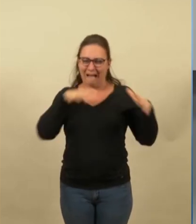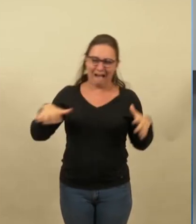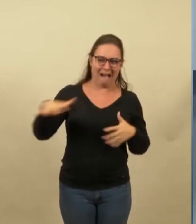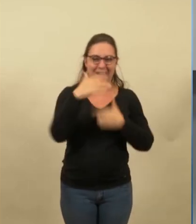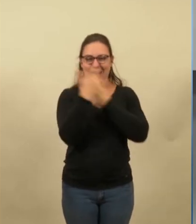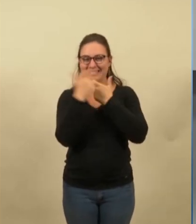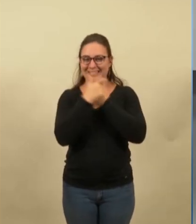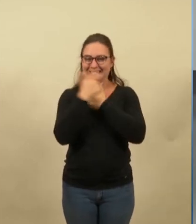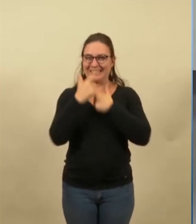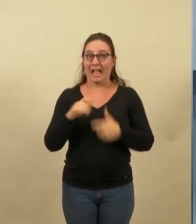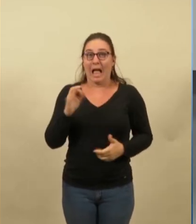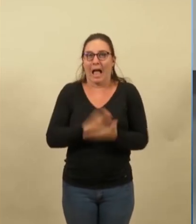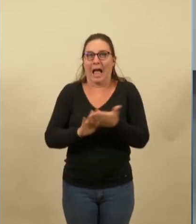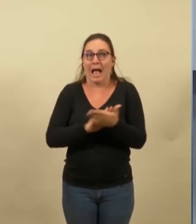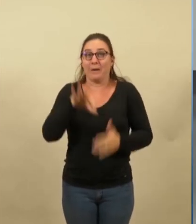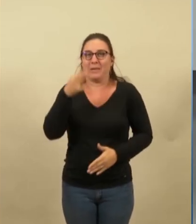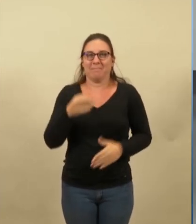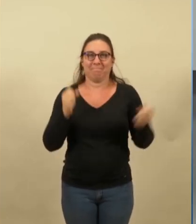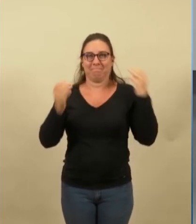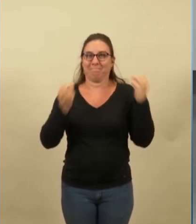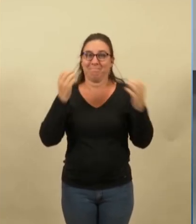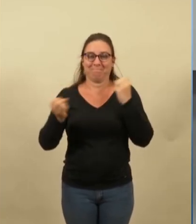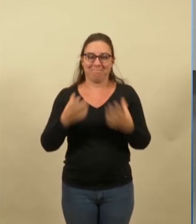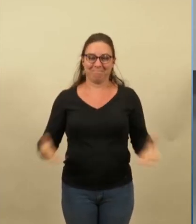effectivement on confirme